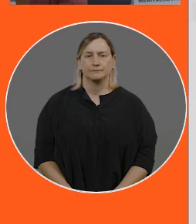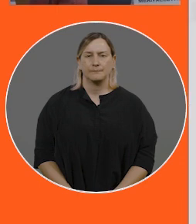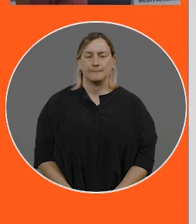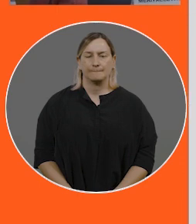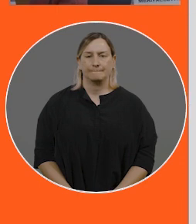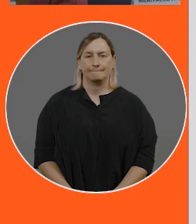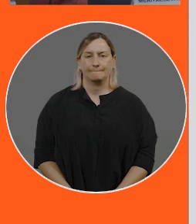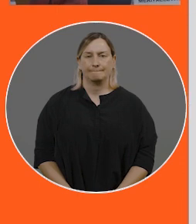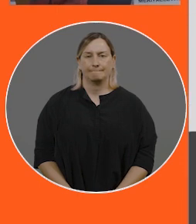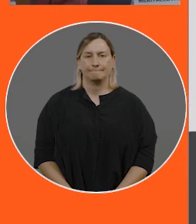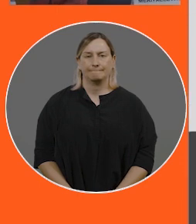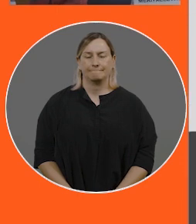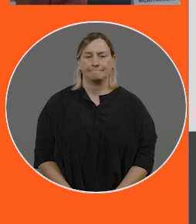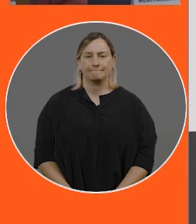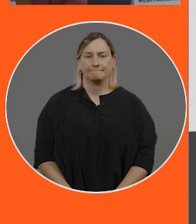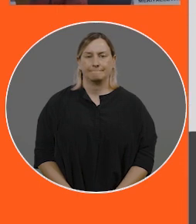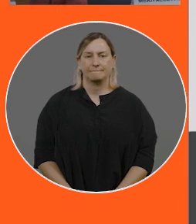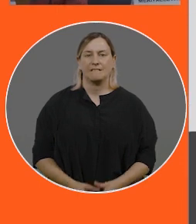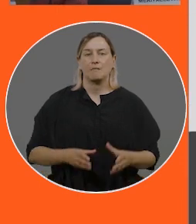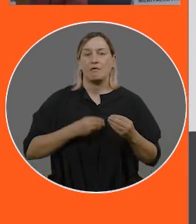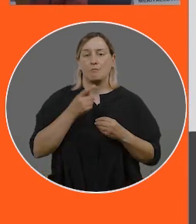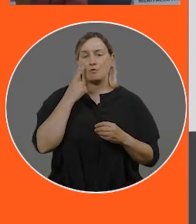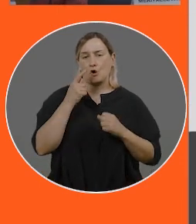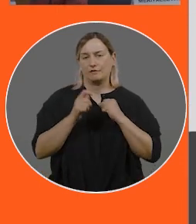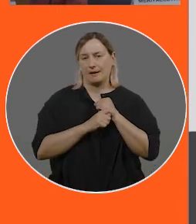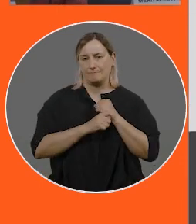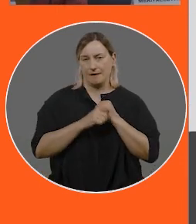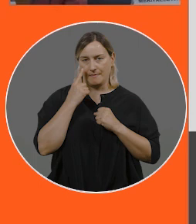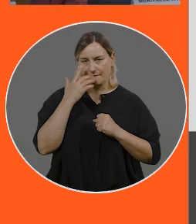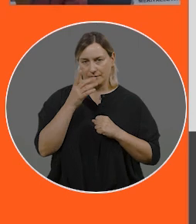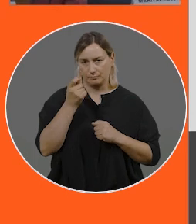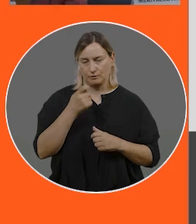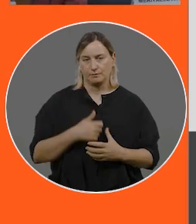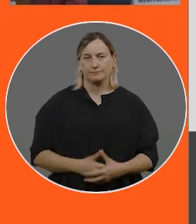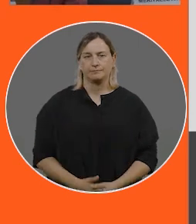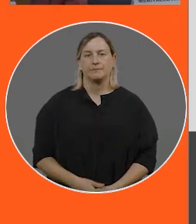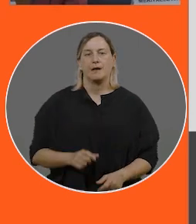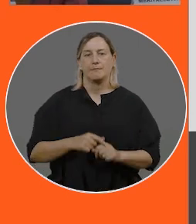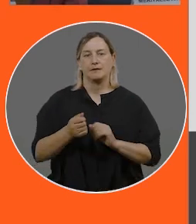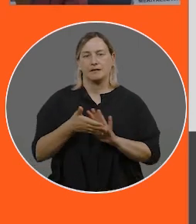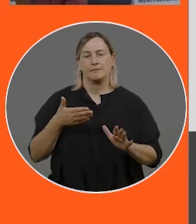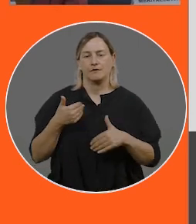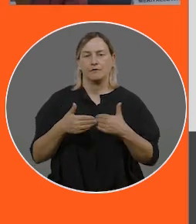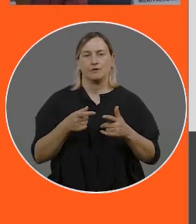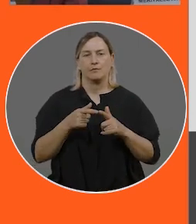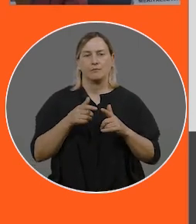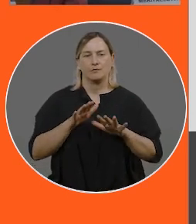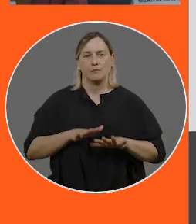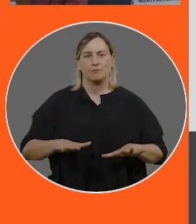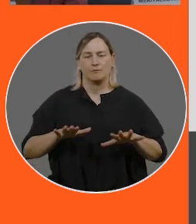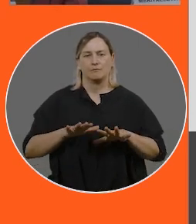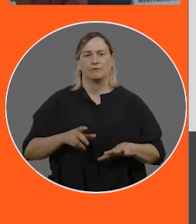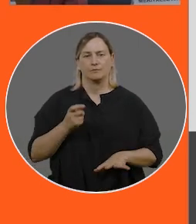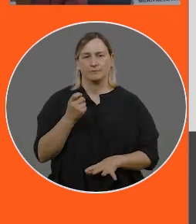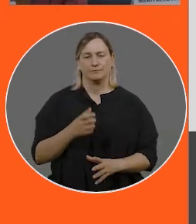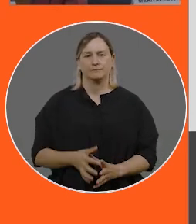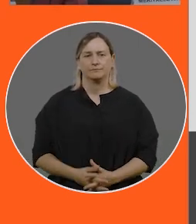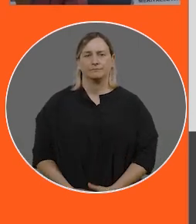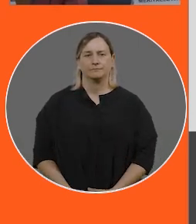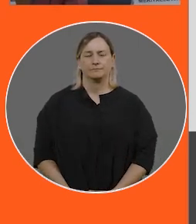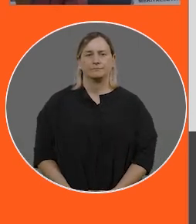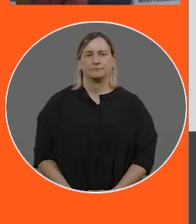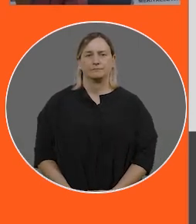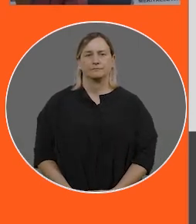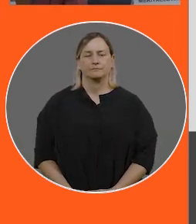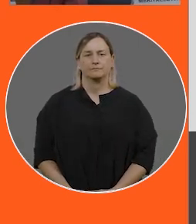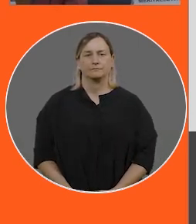moment. Faré una mica de trampa, ara, perquè anem una mica més ràpid, perquè s'està com quedant una mica com penjat, i